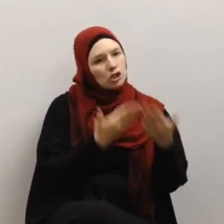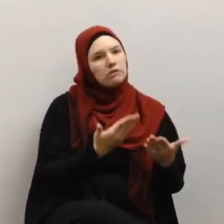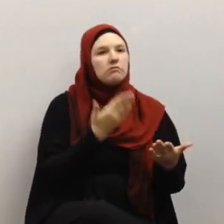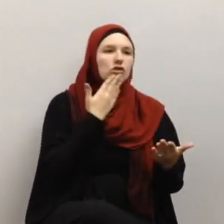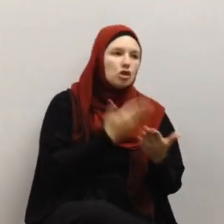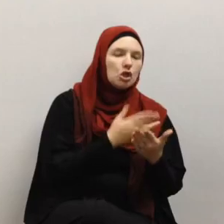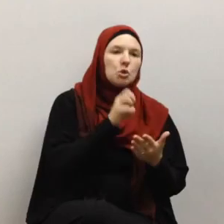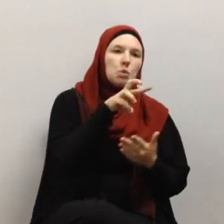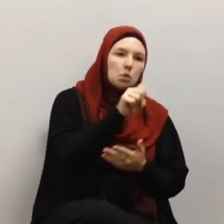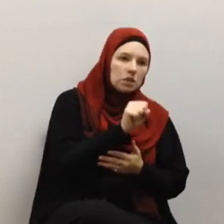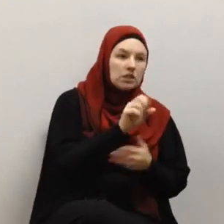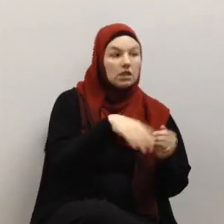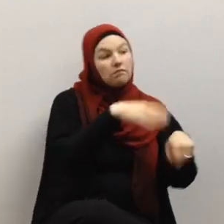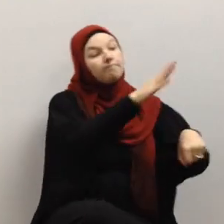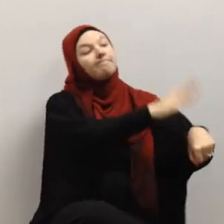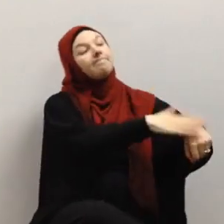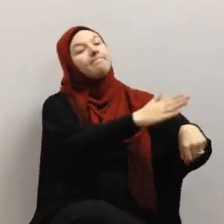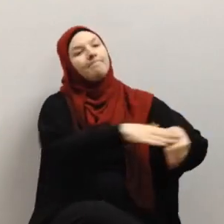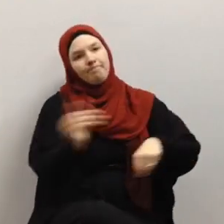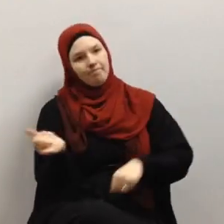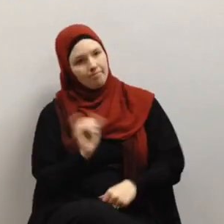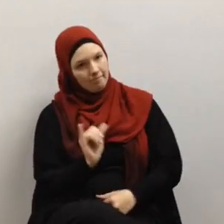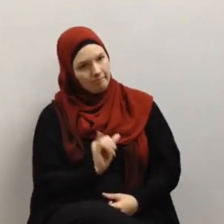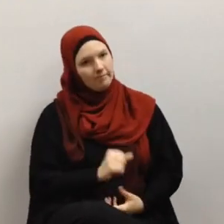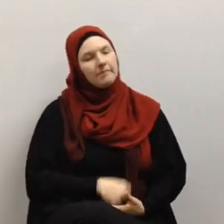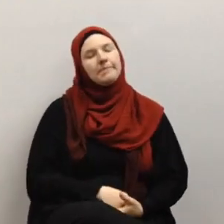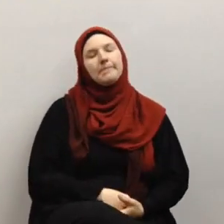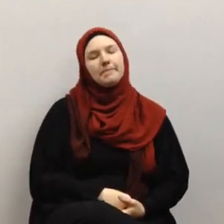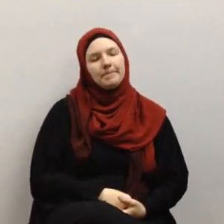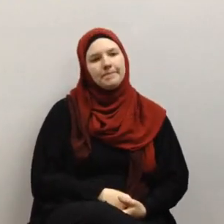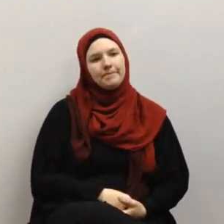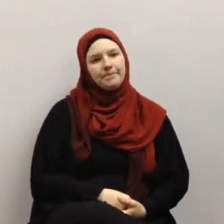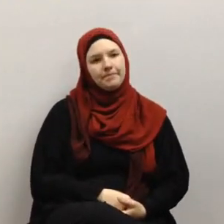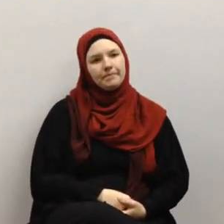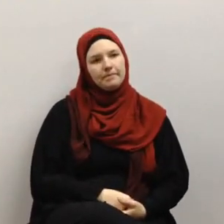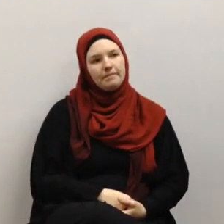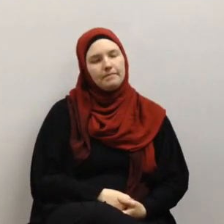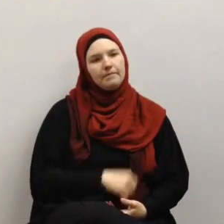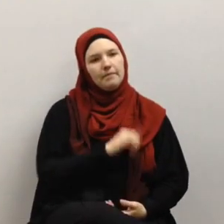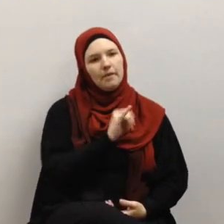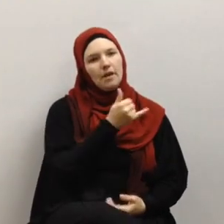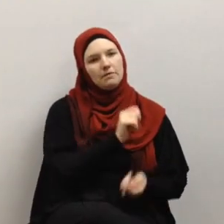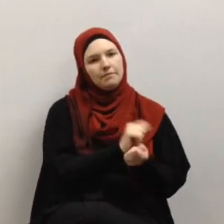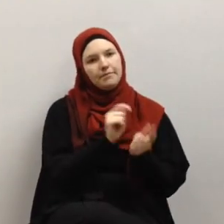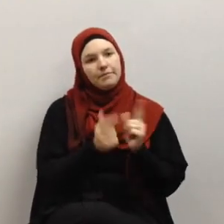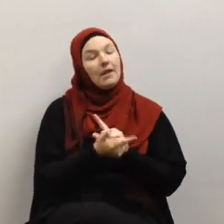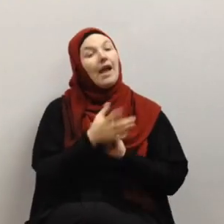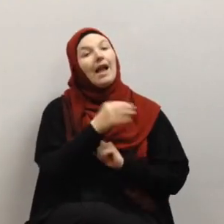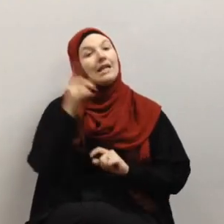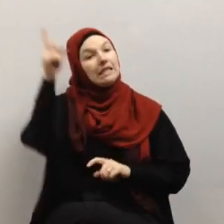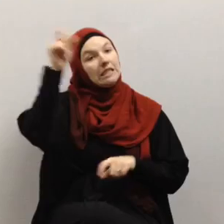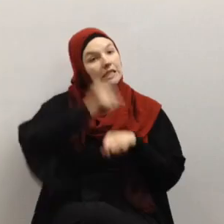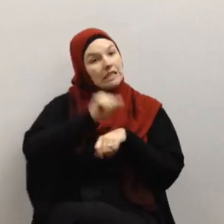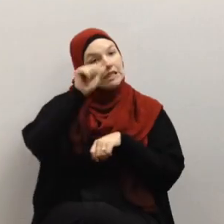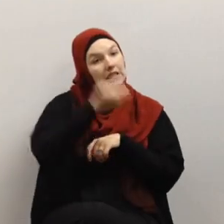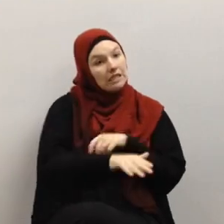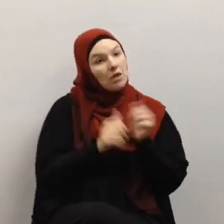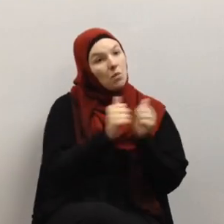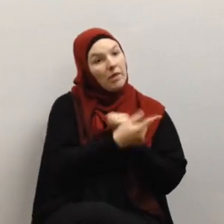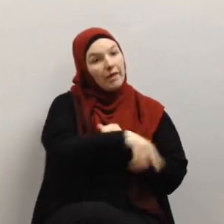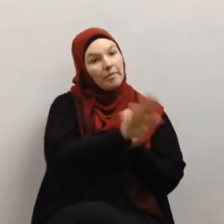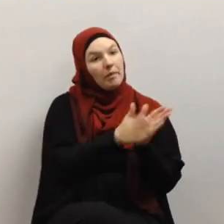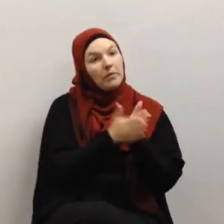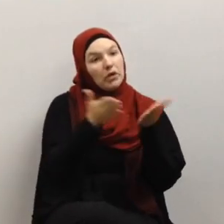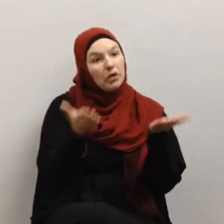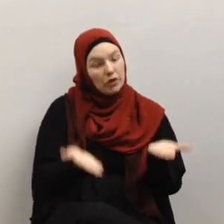news, and to give warnings. وَأَنزَلَ مَعَهُمُ الْكِتَابَ بِالْحَقِّ And he sent down with them the